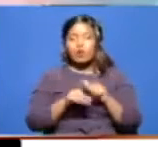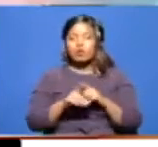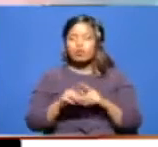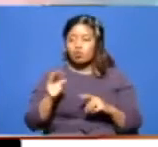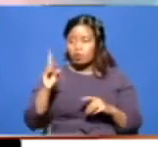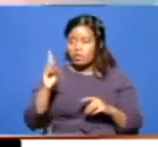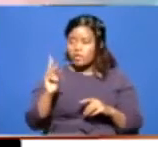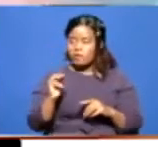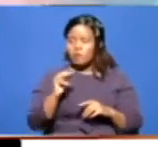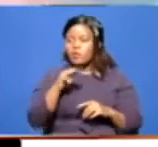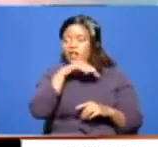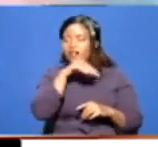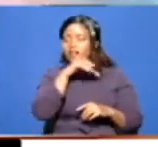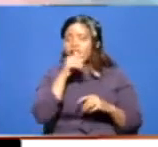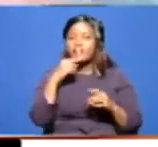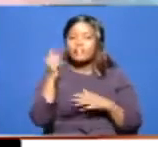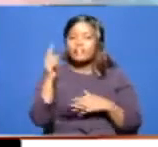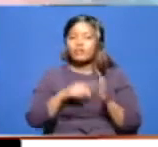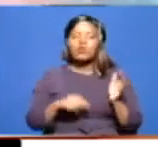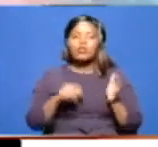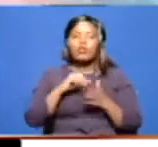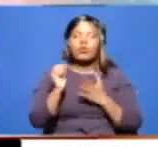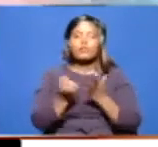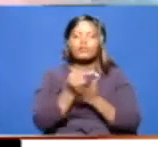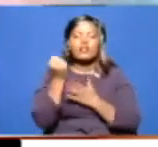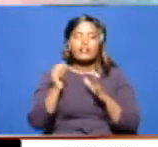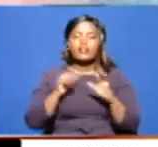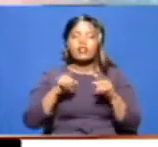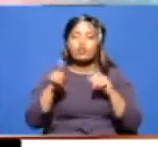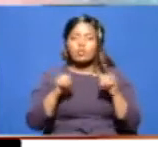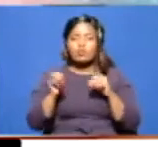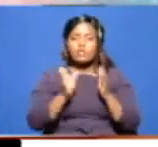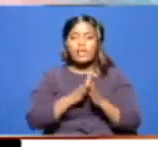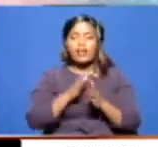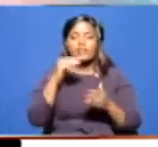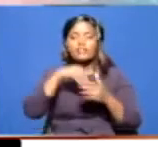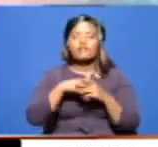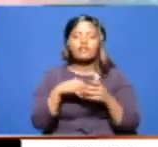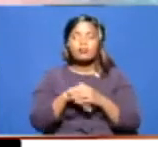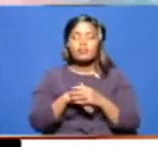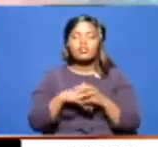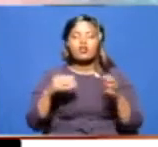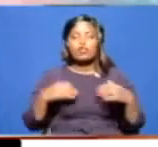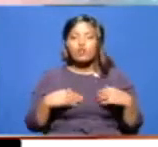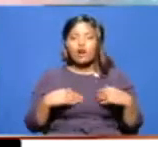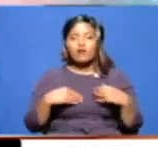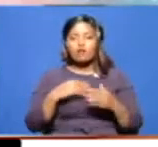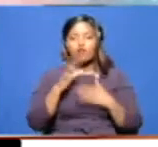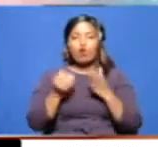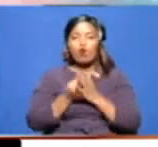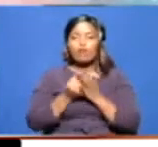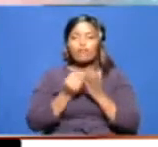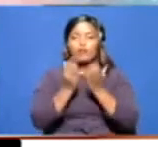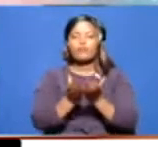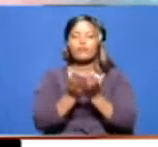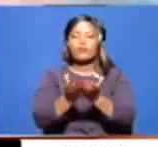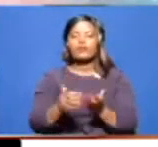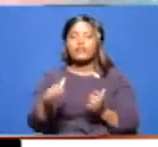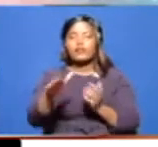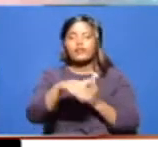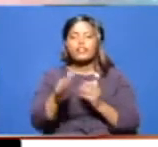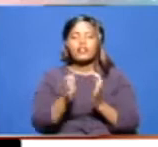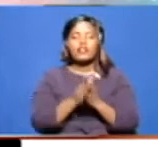aliahidi kufufua sekta ya utalii na kuimarisha uwekezaji katika uchumi wa rasilimali za baharini mbali na kutatua masuala ya